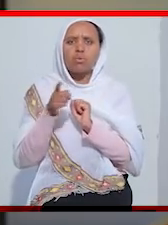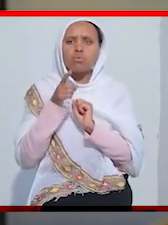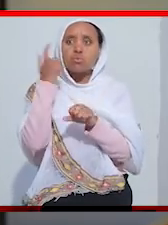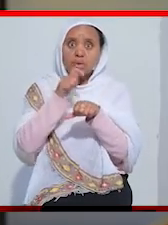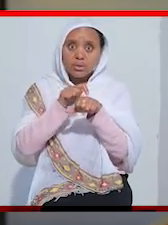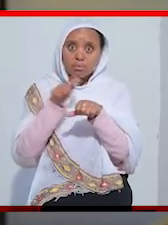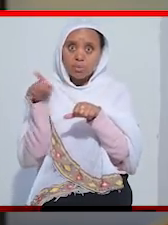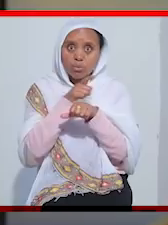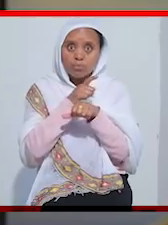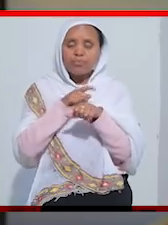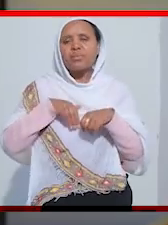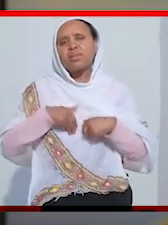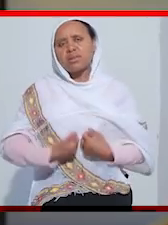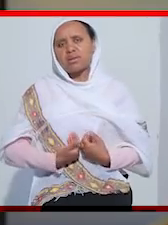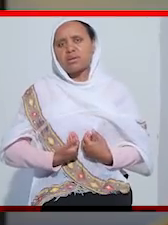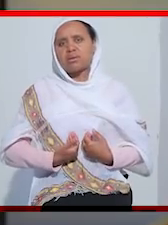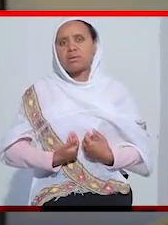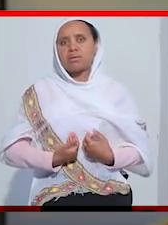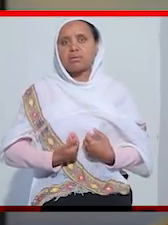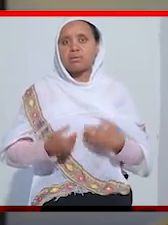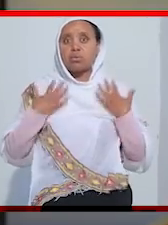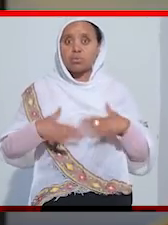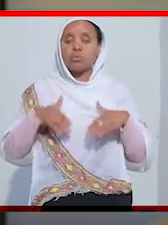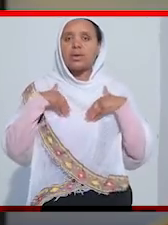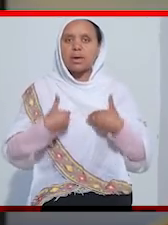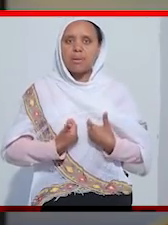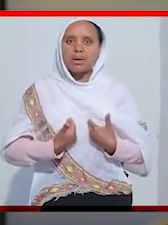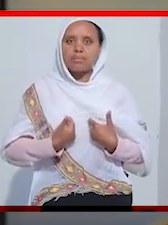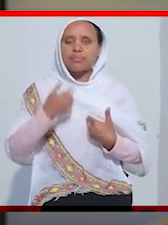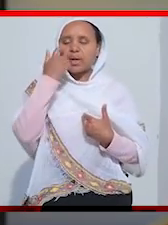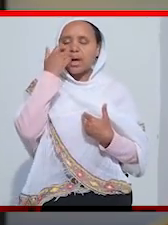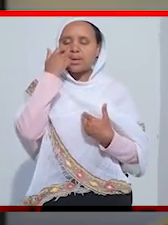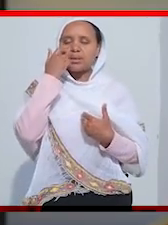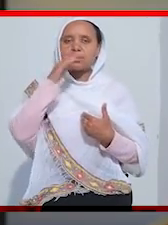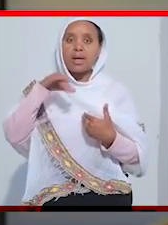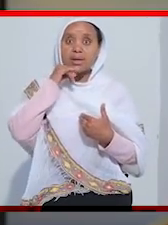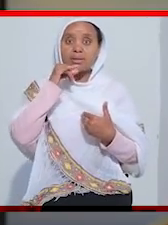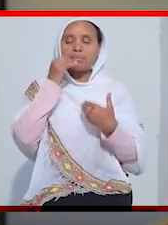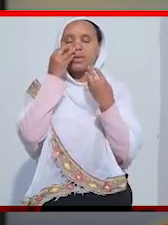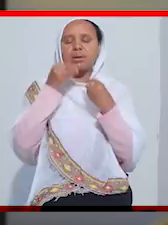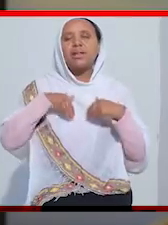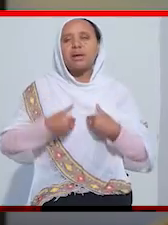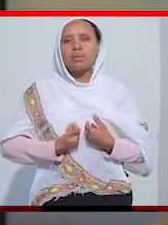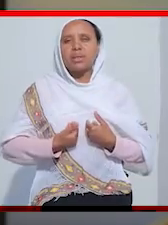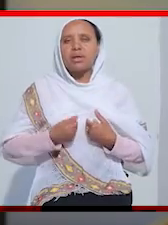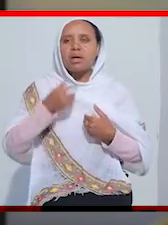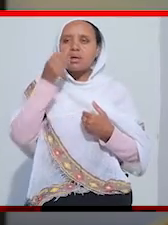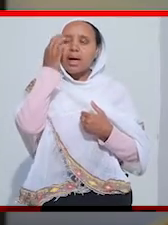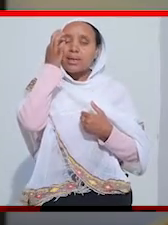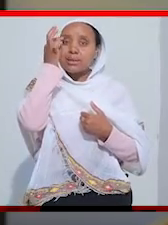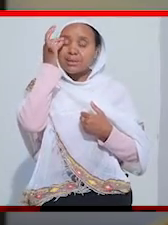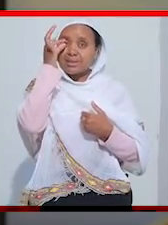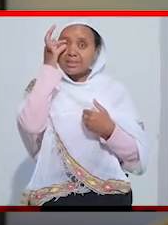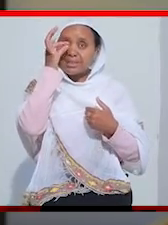የበረታም ቢሆን ሁልጊዜም ቢሆን ወይደክም ቀራንብት አይን ሳይቀር የሚደክምበት